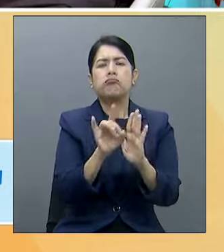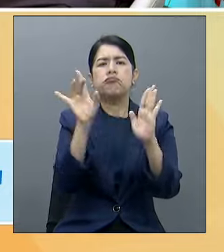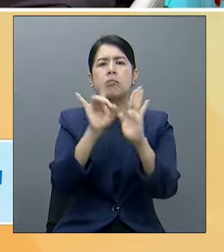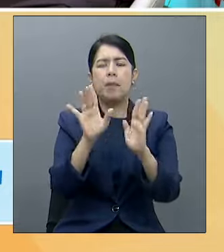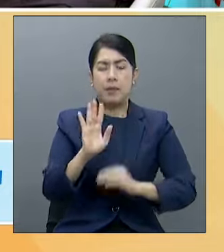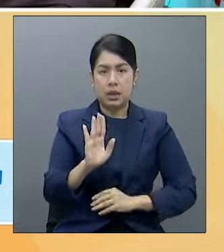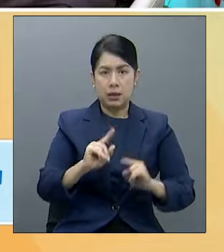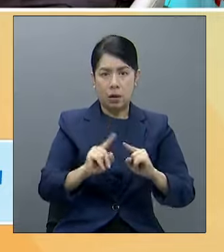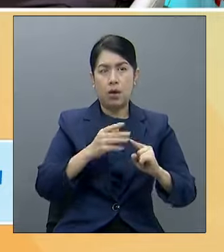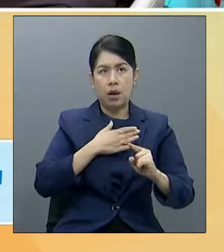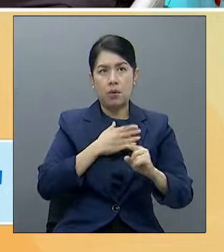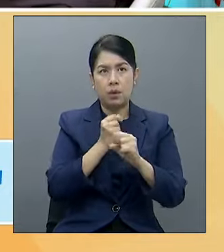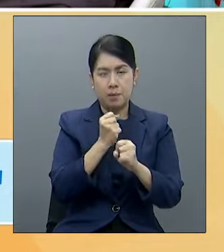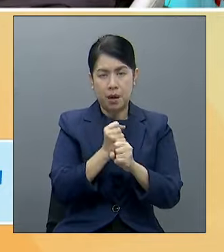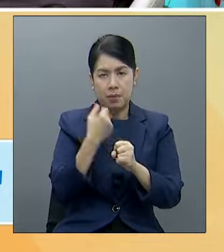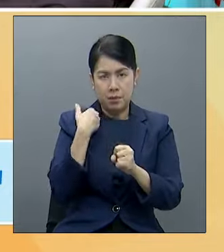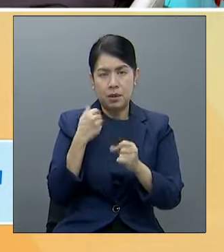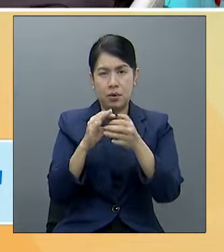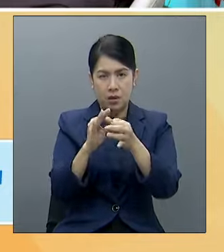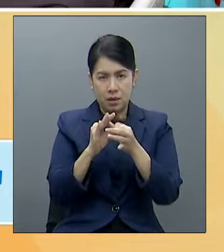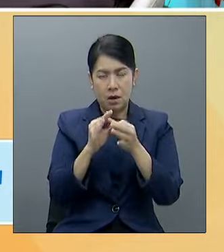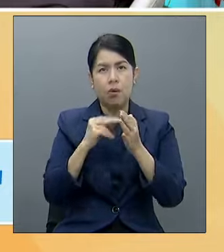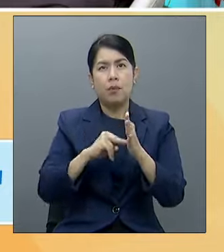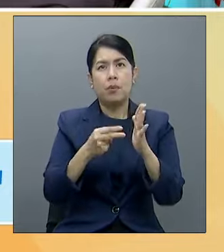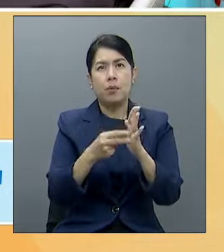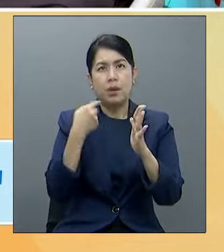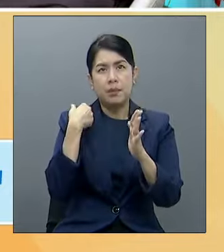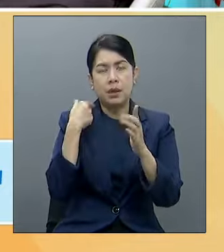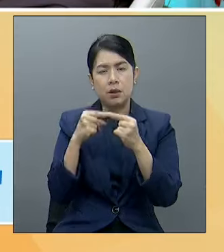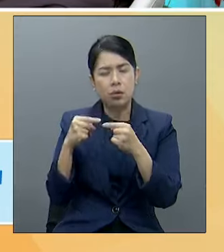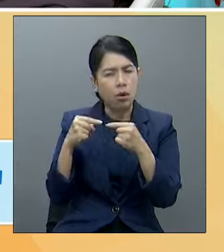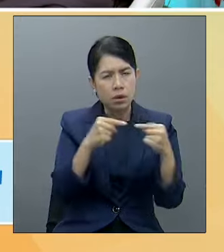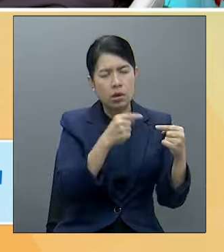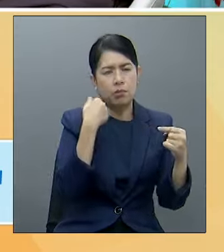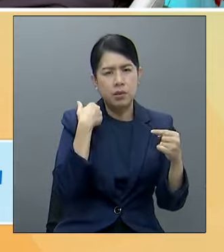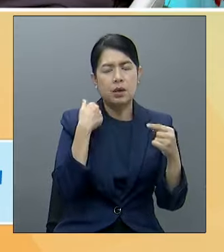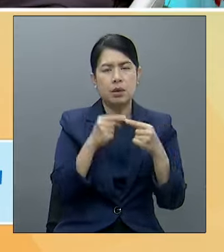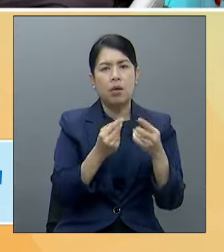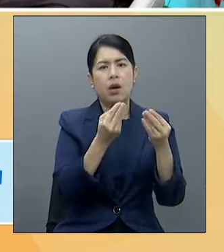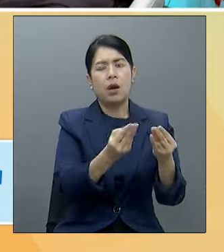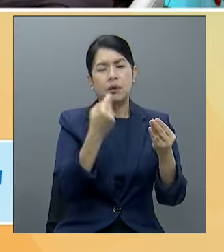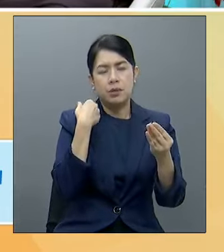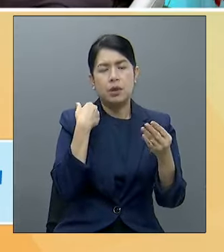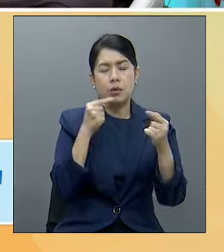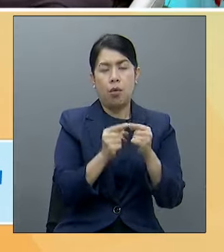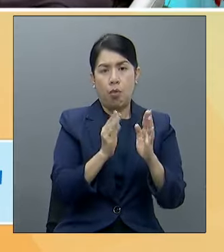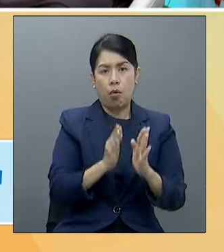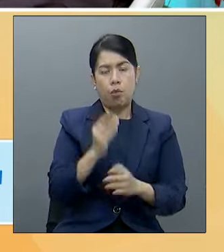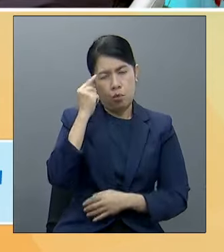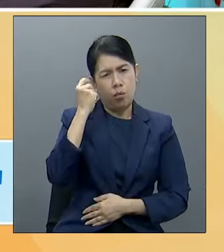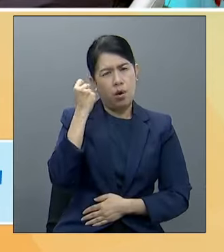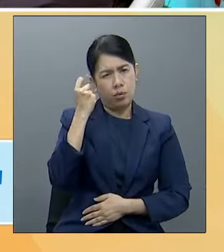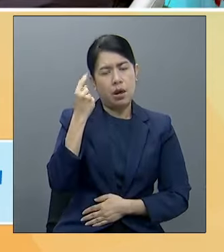แค่เขาเรียกว่านำกระบวนการหรือฟาซิลิเทตเพื่อที่จะให้เกิดซิทูเอชั่นต่างๆแล้วคนอะได้เข้าไปอ